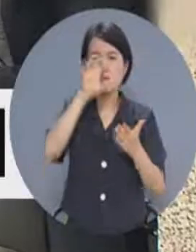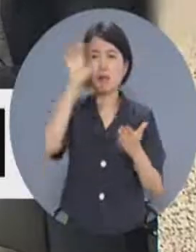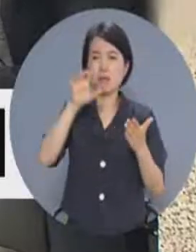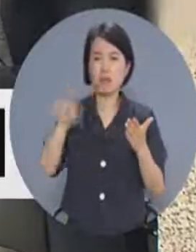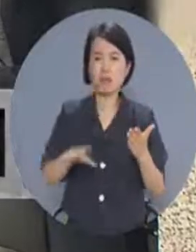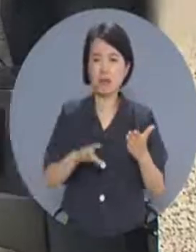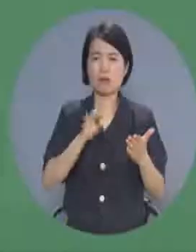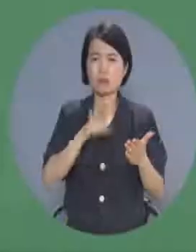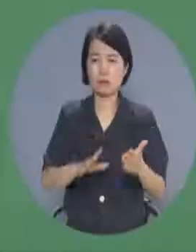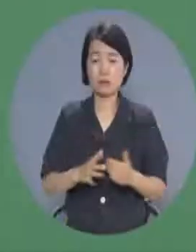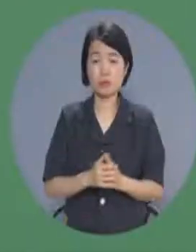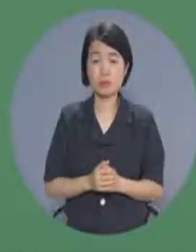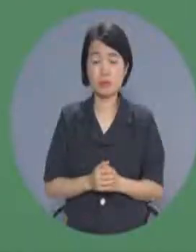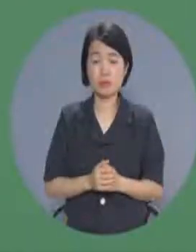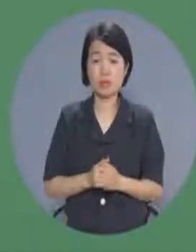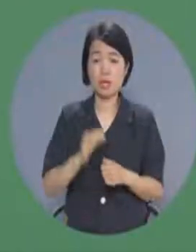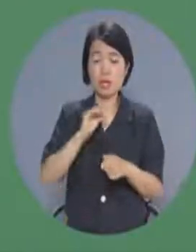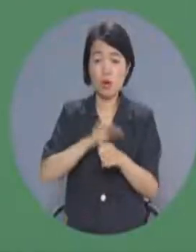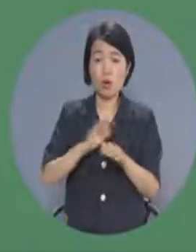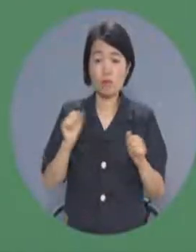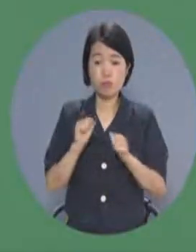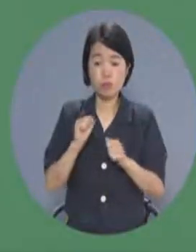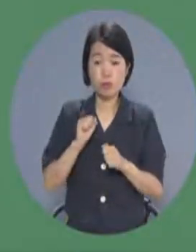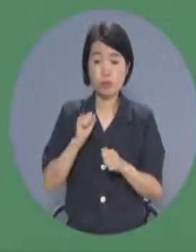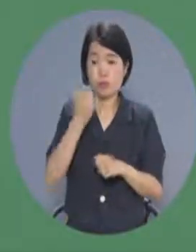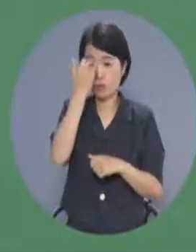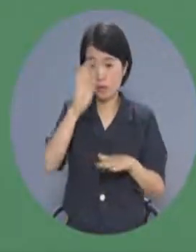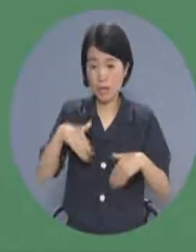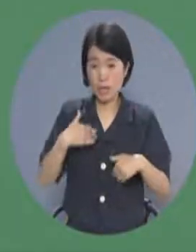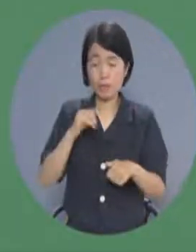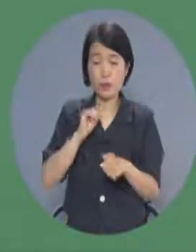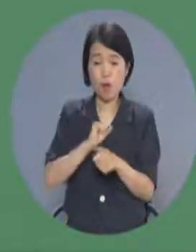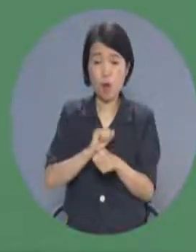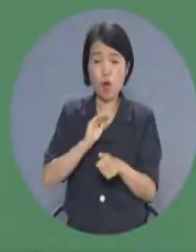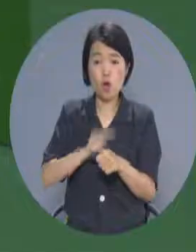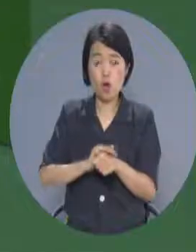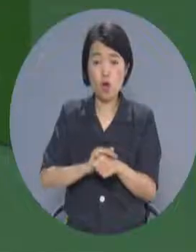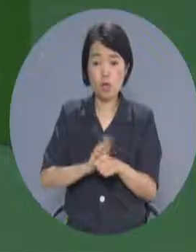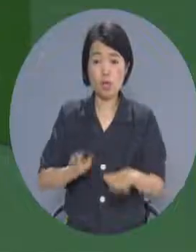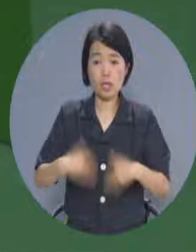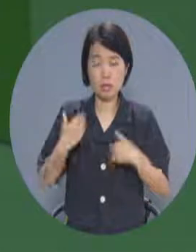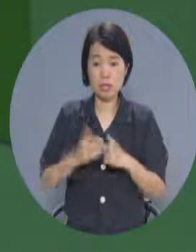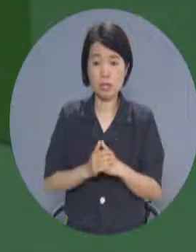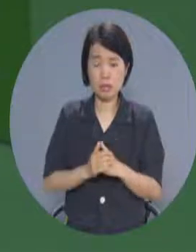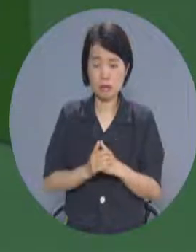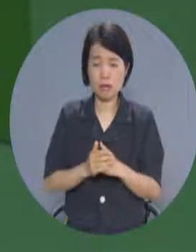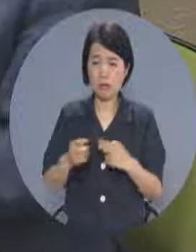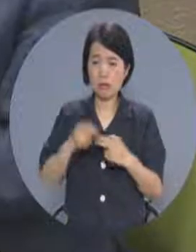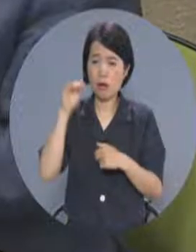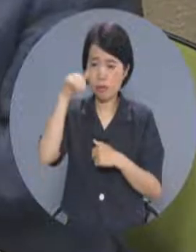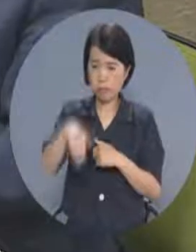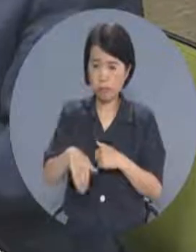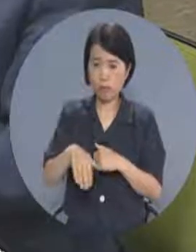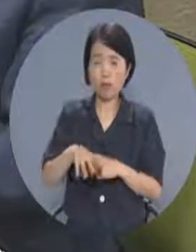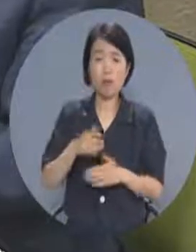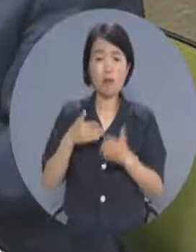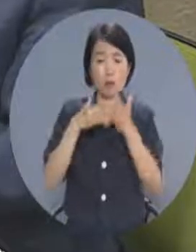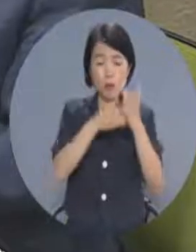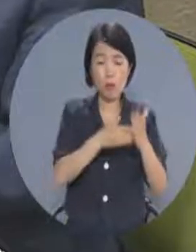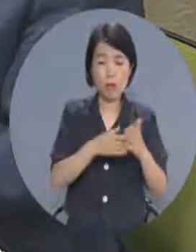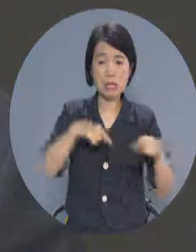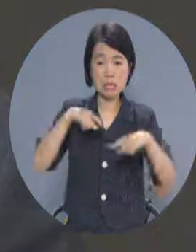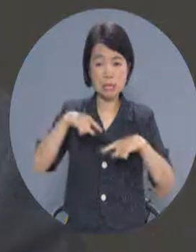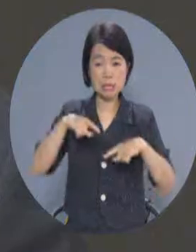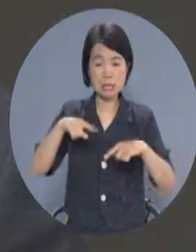겁니다. 경북, 충남, 경남 등도 낙후된 의료 현실을 호소하는 가운데 어차피